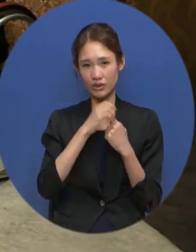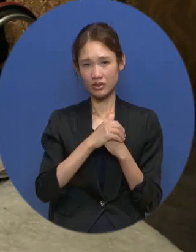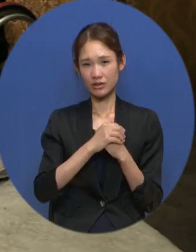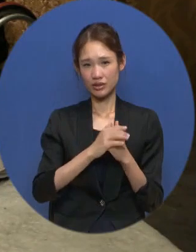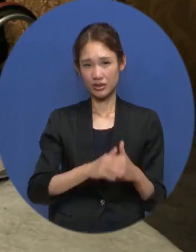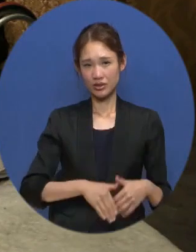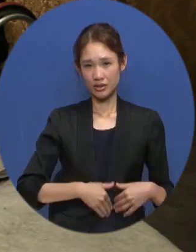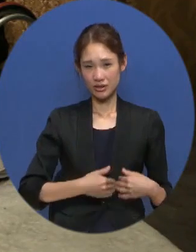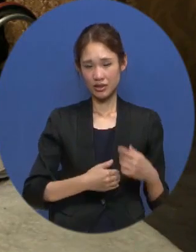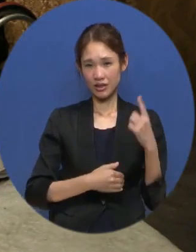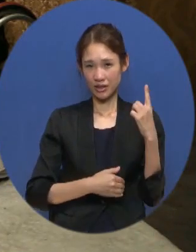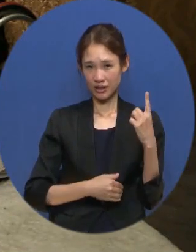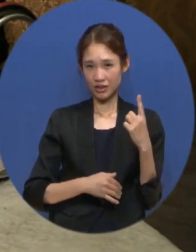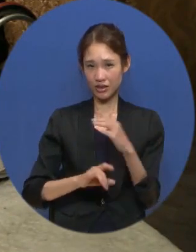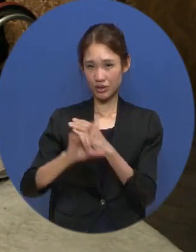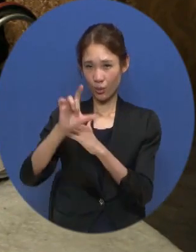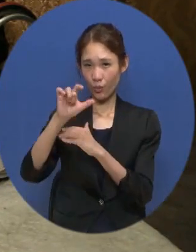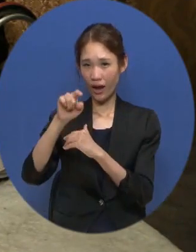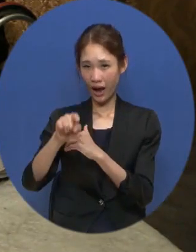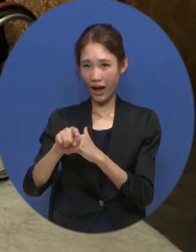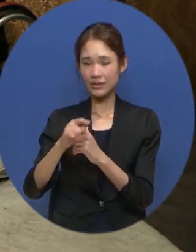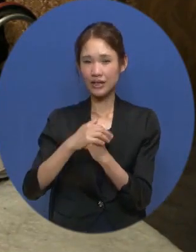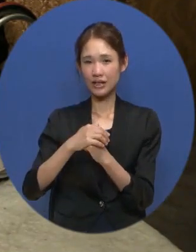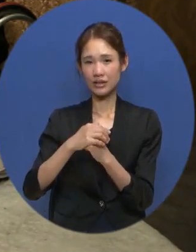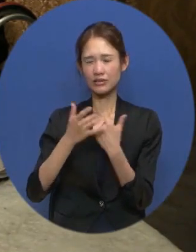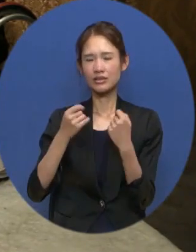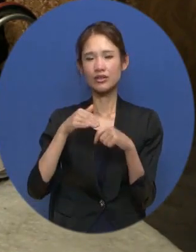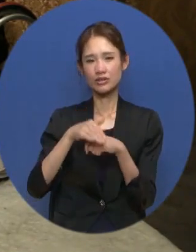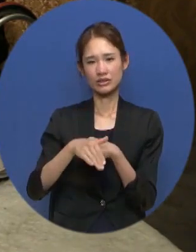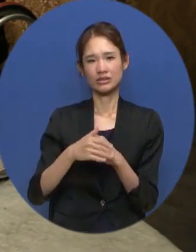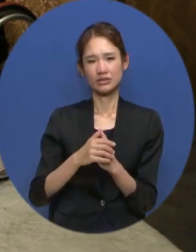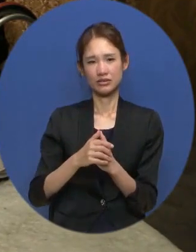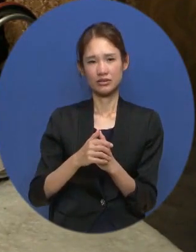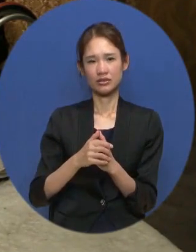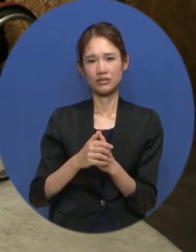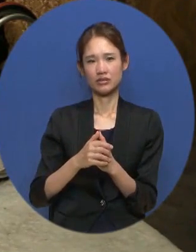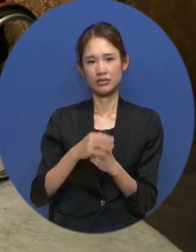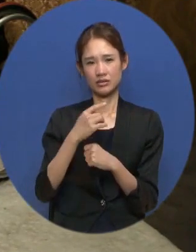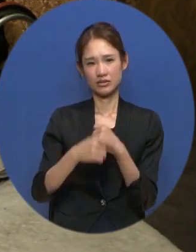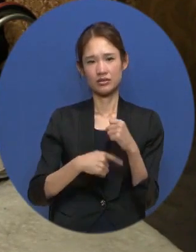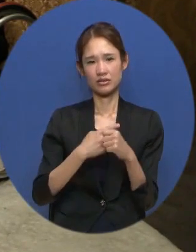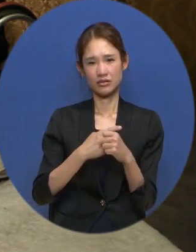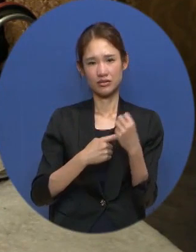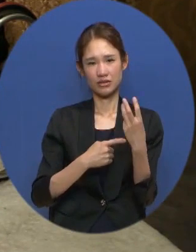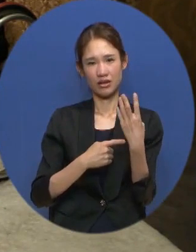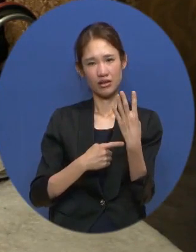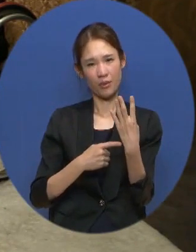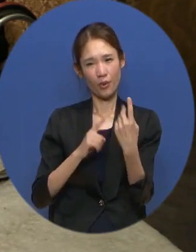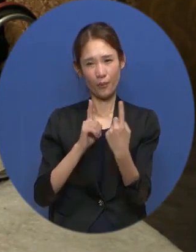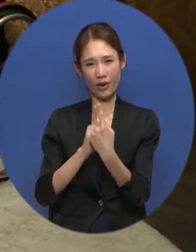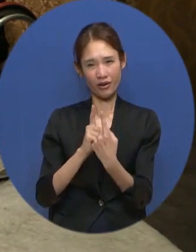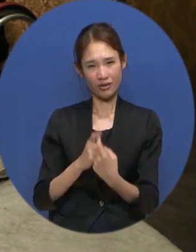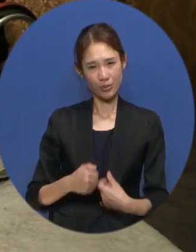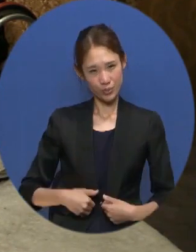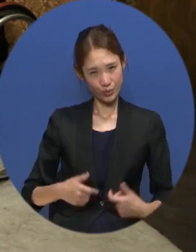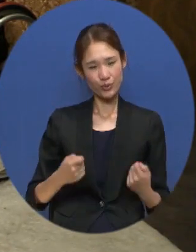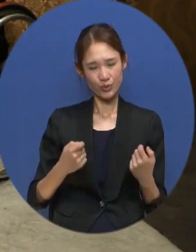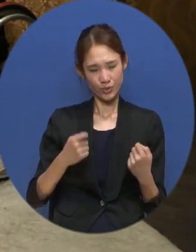그래서 뭐 남부에 하나하고 동부에 하나하고 그런 식으로 해서 1년에 서너 번은 만나야 되지 않나 그렇게 싶습니다.